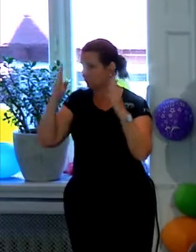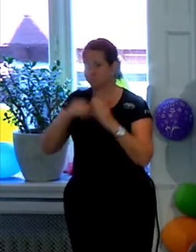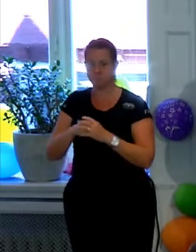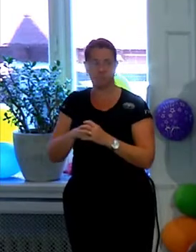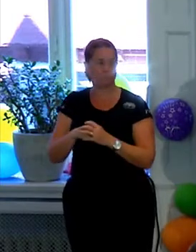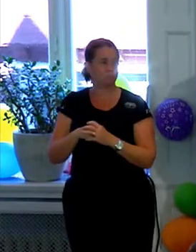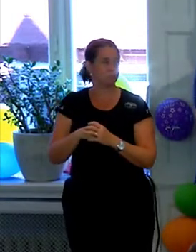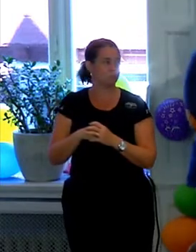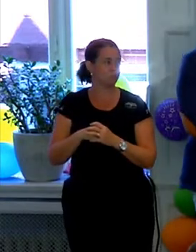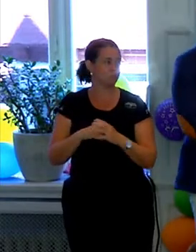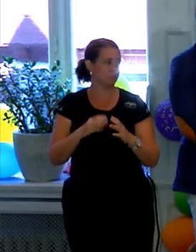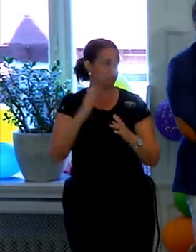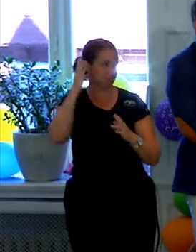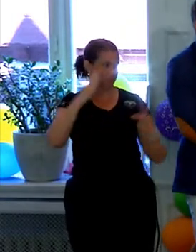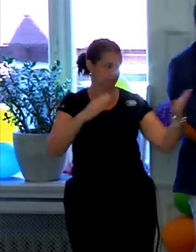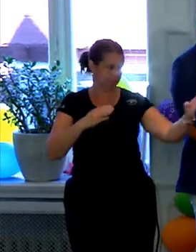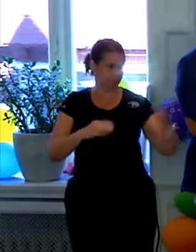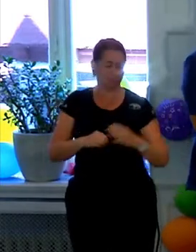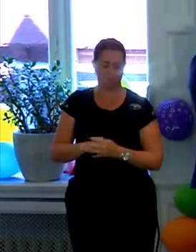bak.